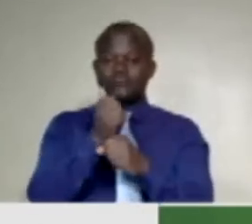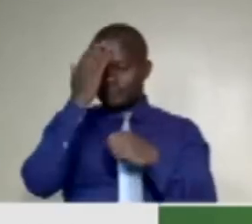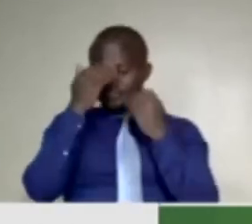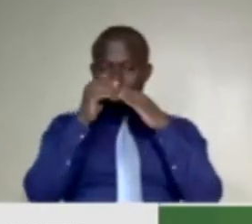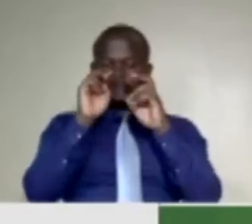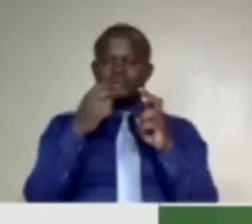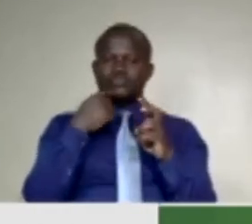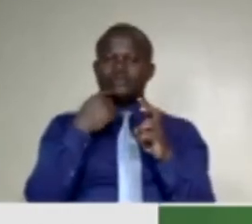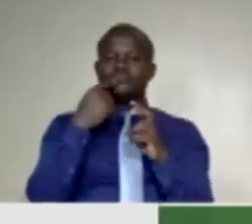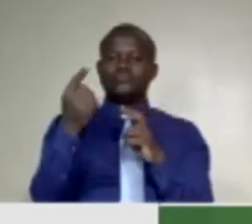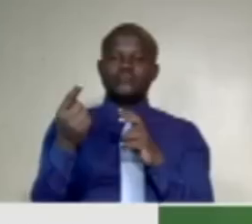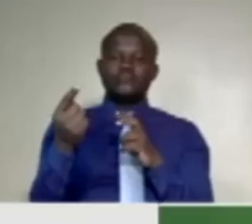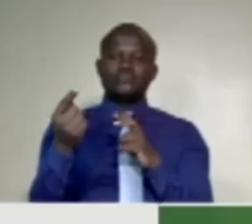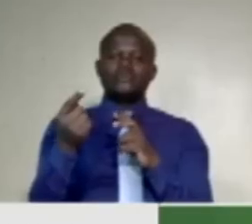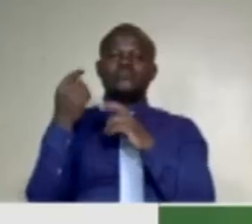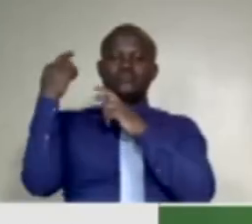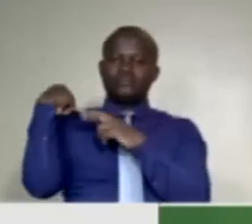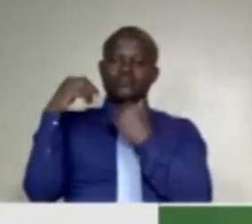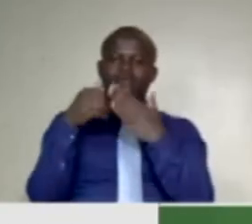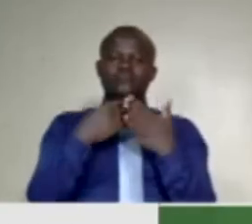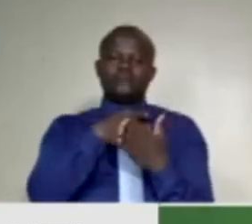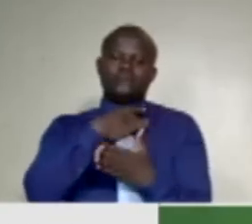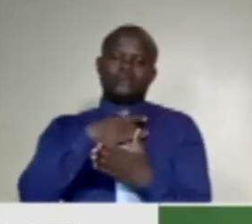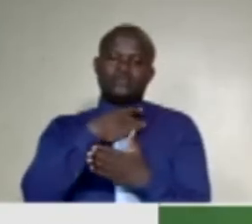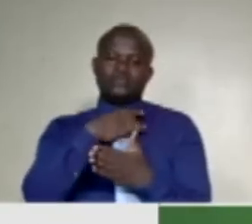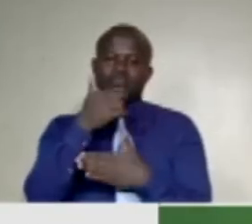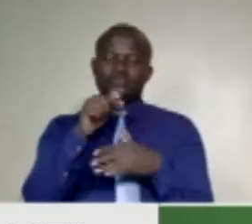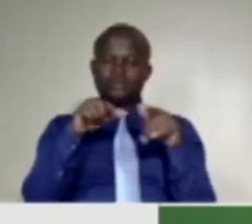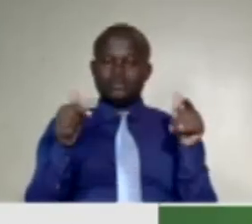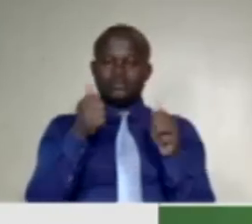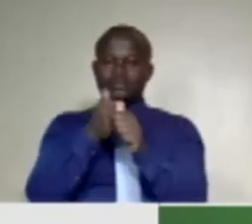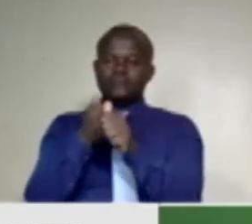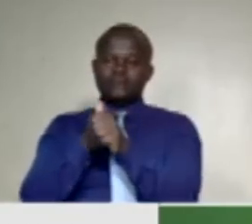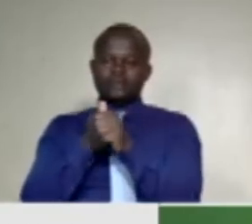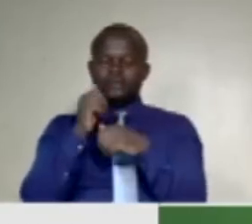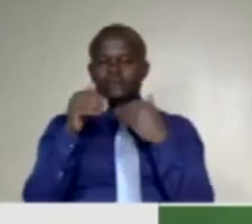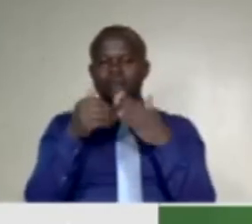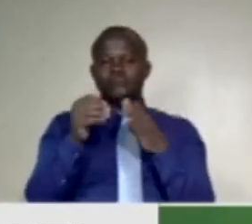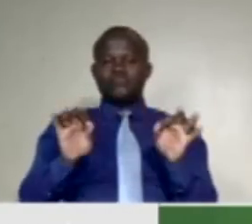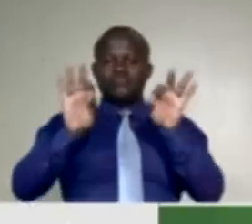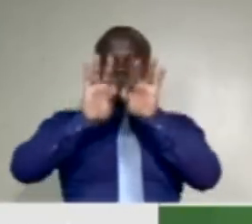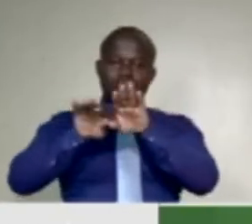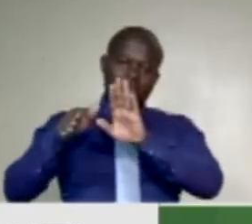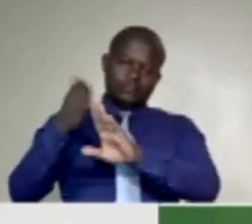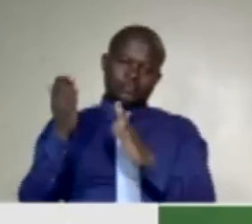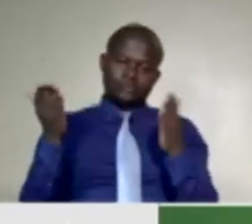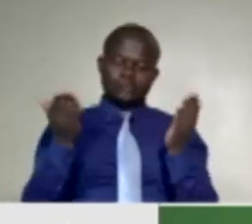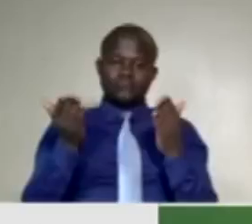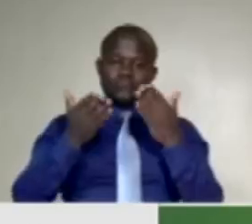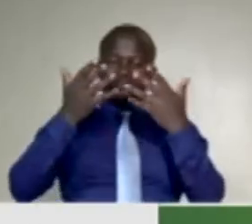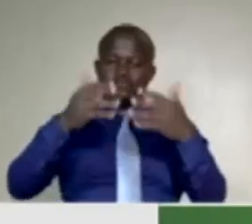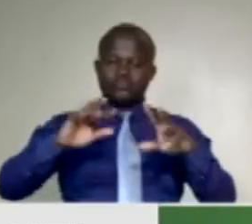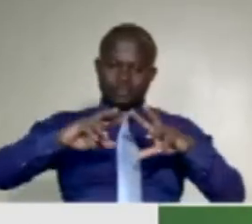hari ubishinzwe bagiye basura ubwo butaka mu mpande zombi. Igikwiye kwihutishwa rero uyu munsi ni ukurangiza